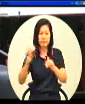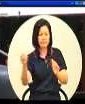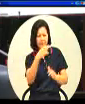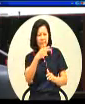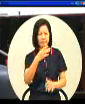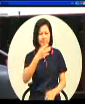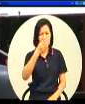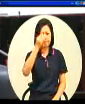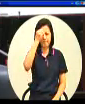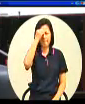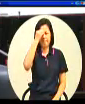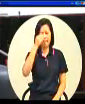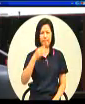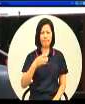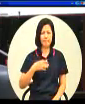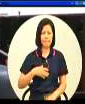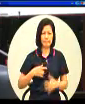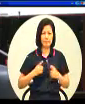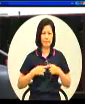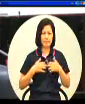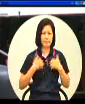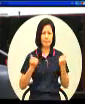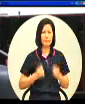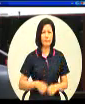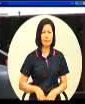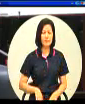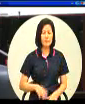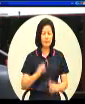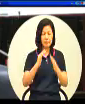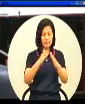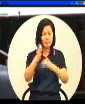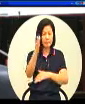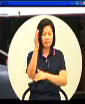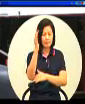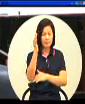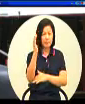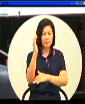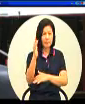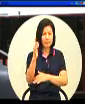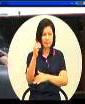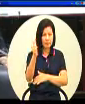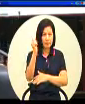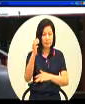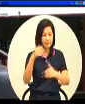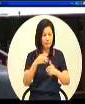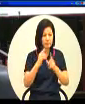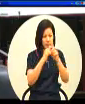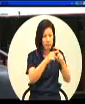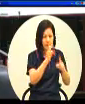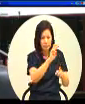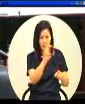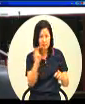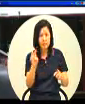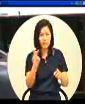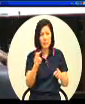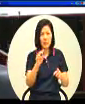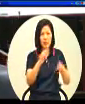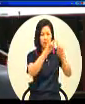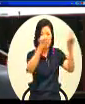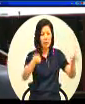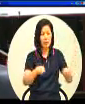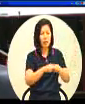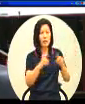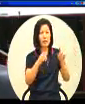括在议会的质询，市长都有听到了。可是为什么市政府的官员 出海的结果还是只是两张的告示